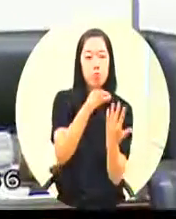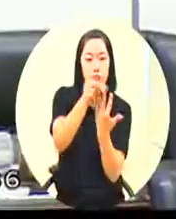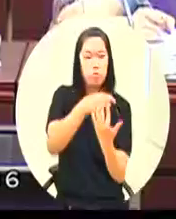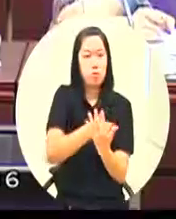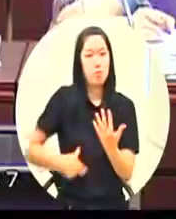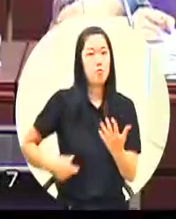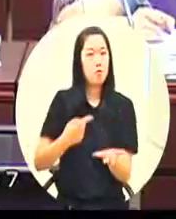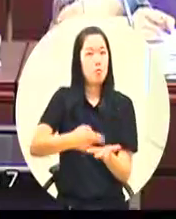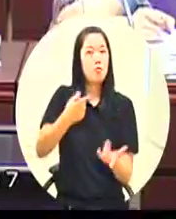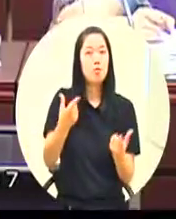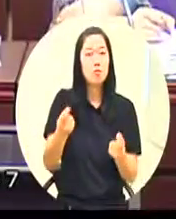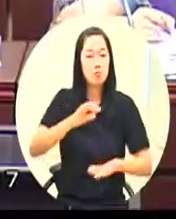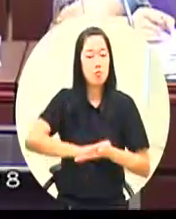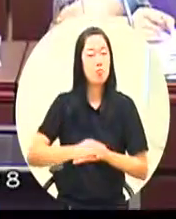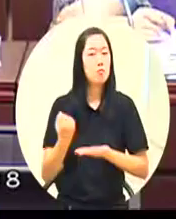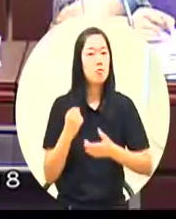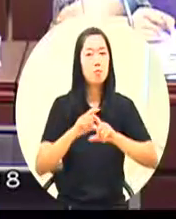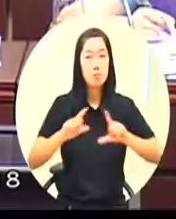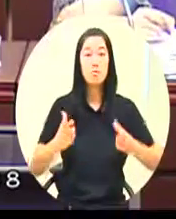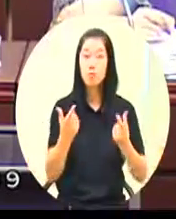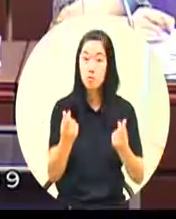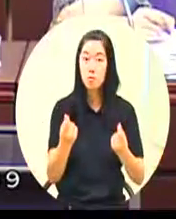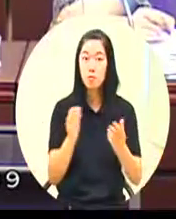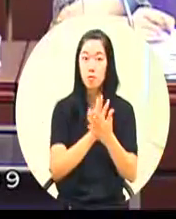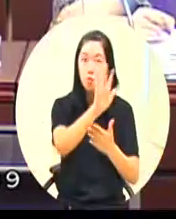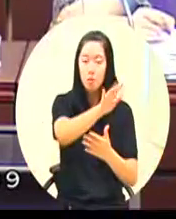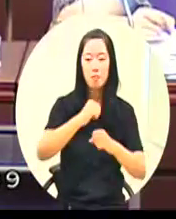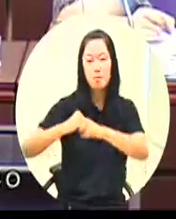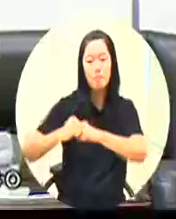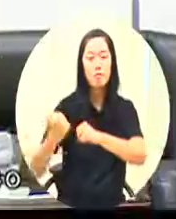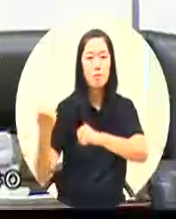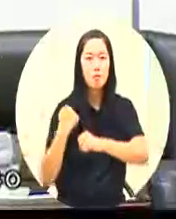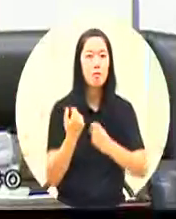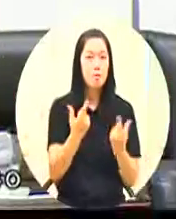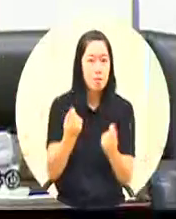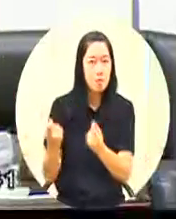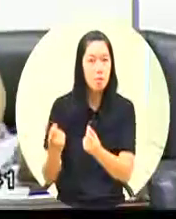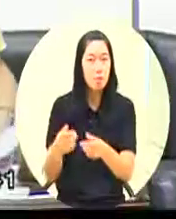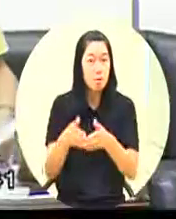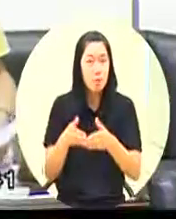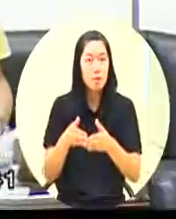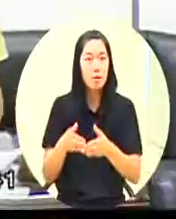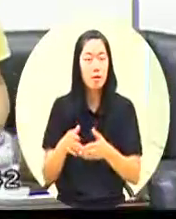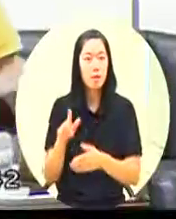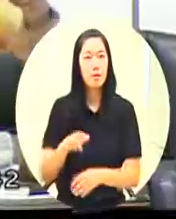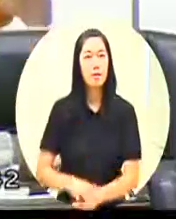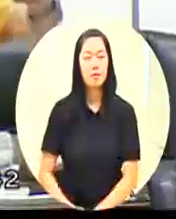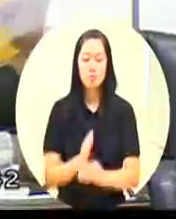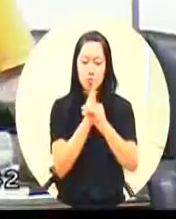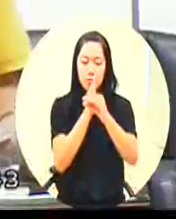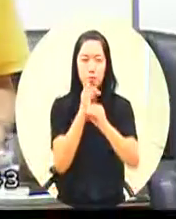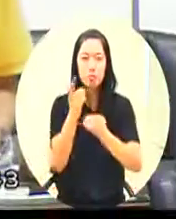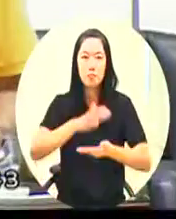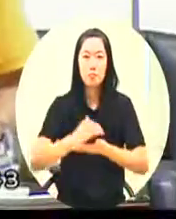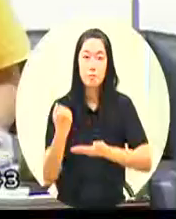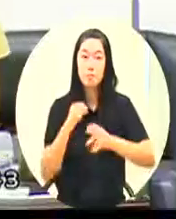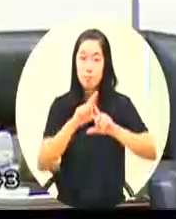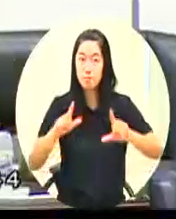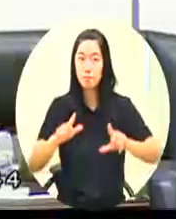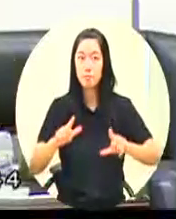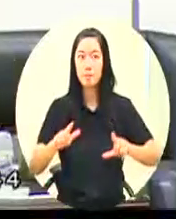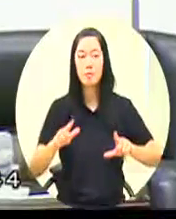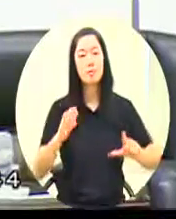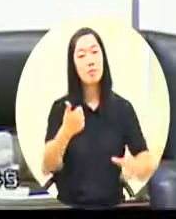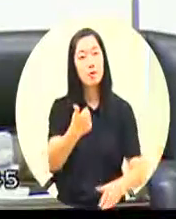是一定存在的、 对啦，要有竞争力，未来性竞争性一定要有压力的嘛，适度的压力不要变成忧郁或是心理障碍